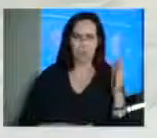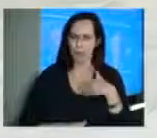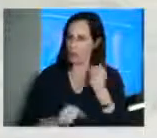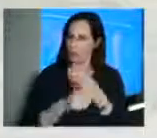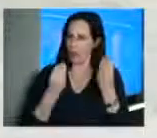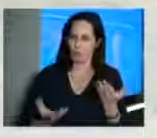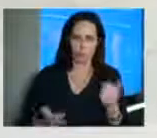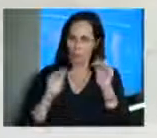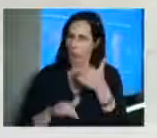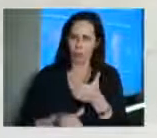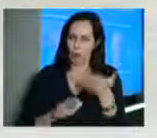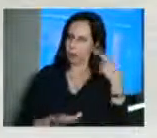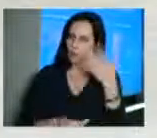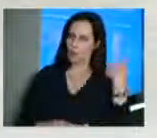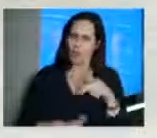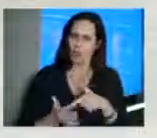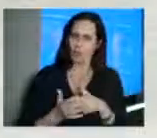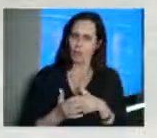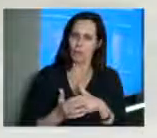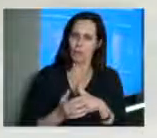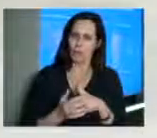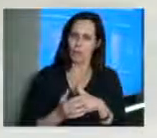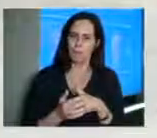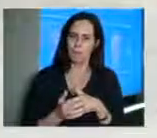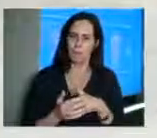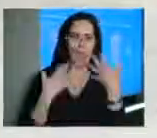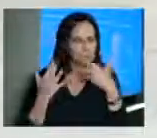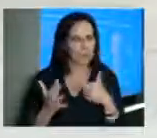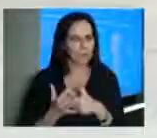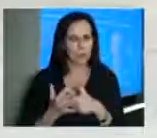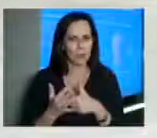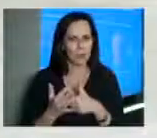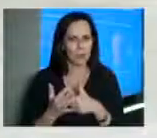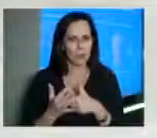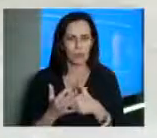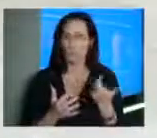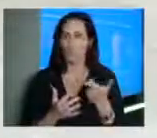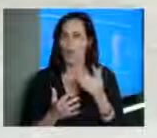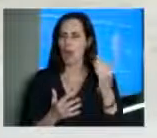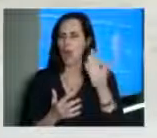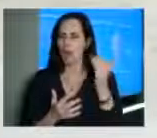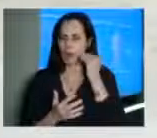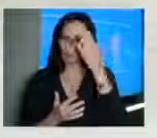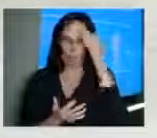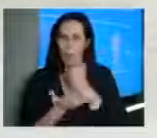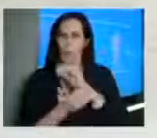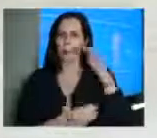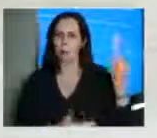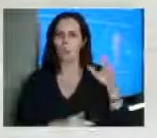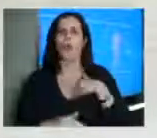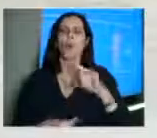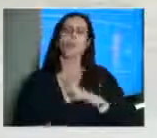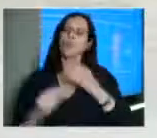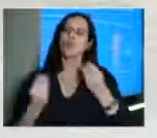דברים טובים. בירכתי אותו לא מזמן כשהיה סיפור של הכרה אמריקאית ברמת הגולן. אותי מעניין מה שטוב